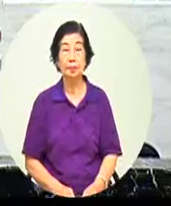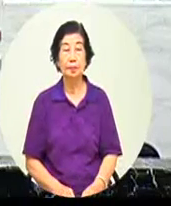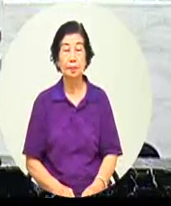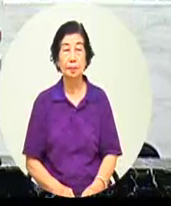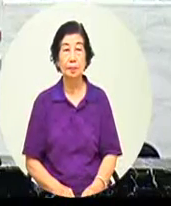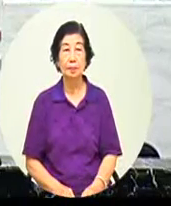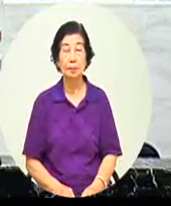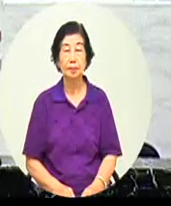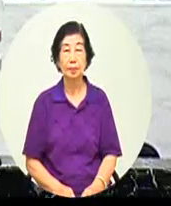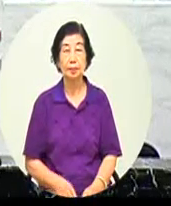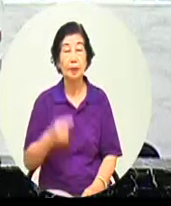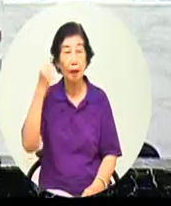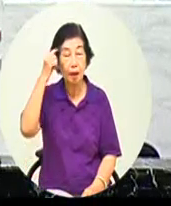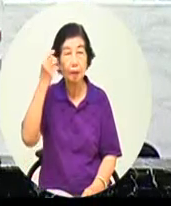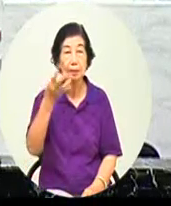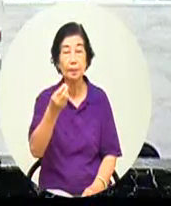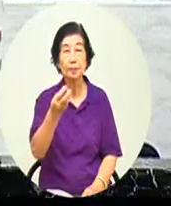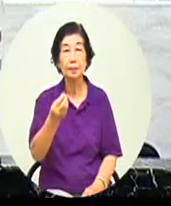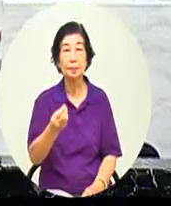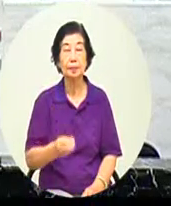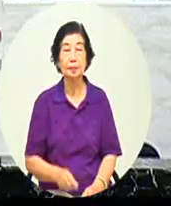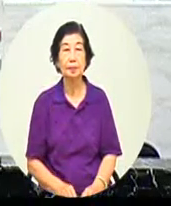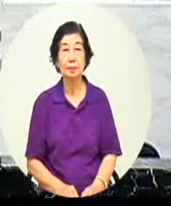有没有意见？